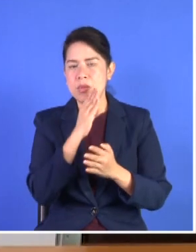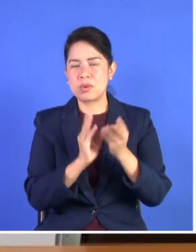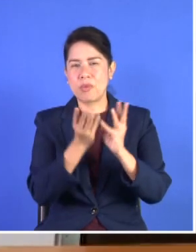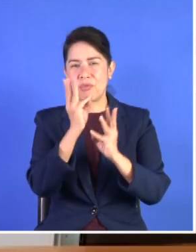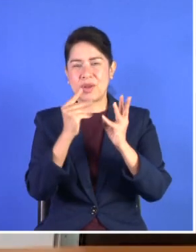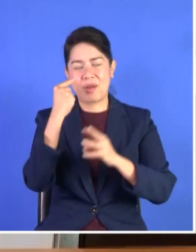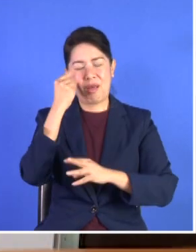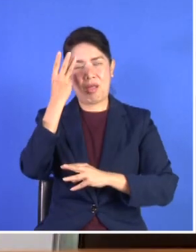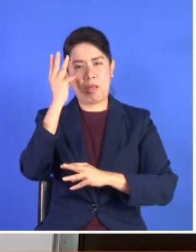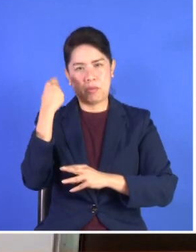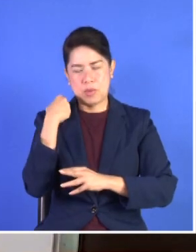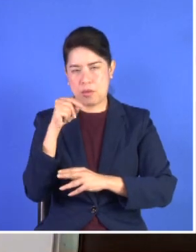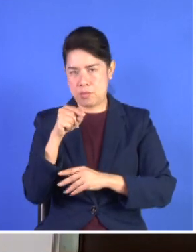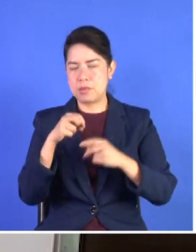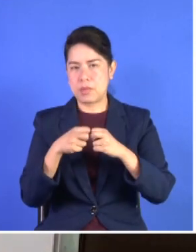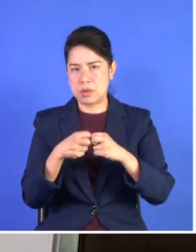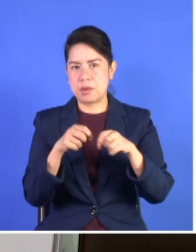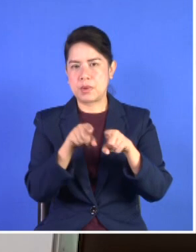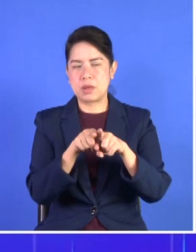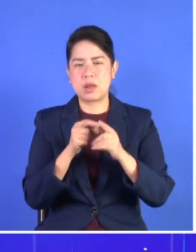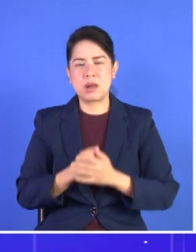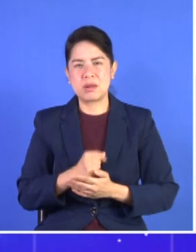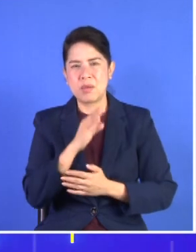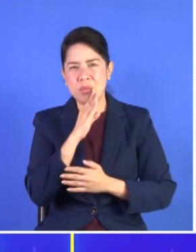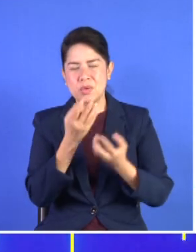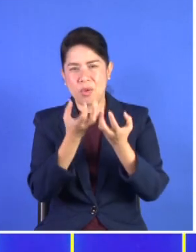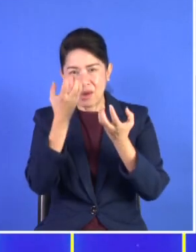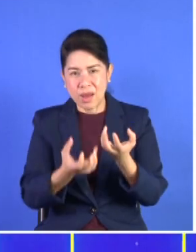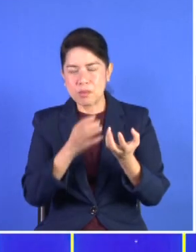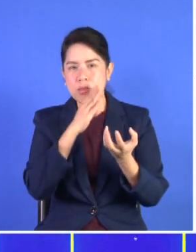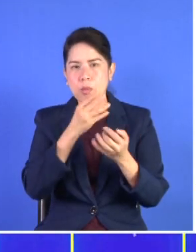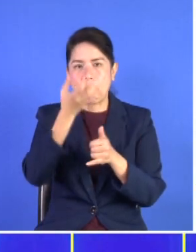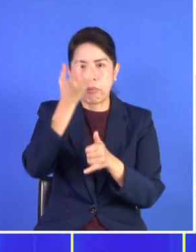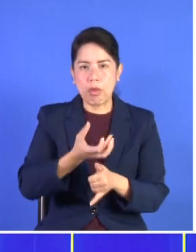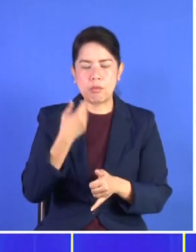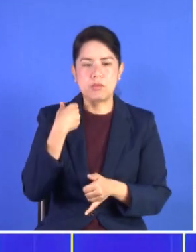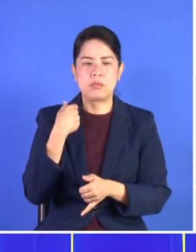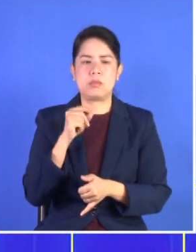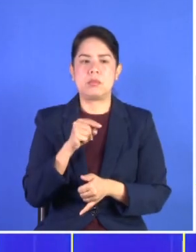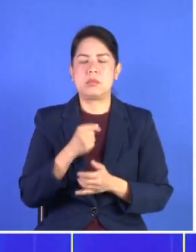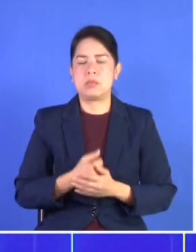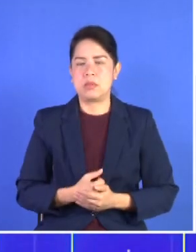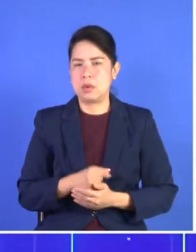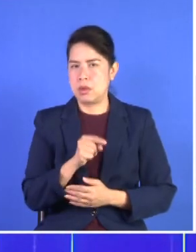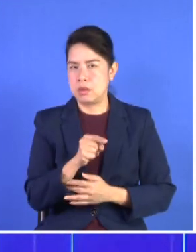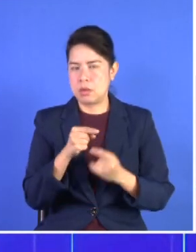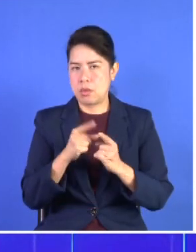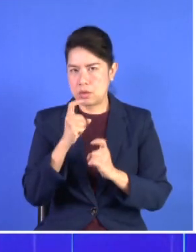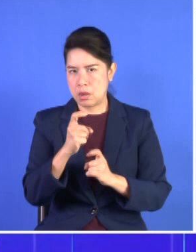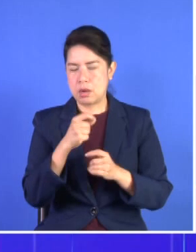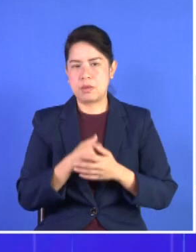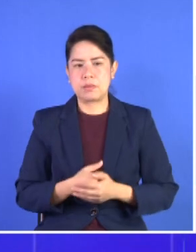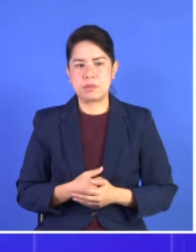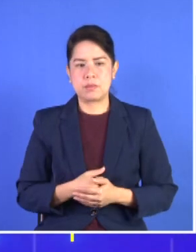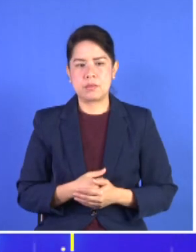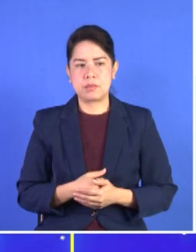าเนี่ยโอ้โหเป็นเรื่องเลยนะหรือถ้าเป็นก้อนที่มันใหญ่อะไรขึ้นมาหน่อยโดนหัวขี่มอเตอร์ไซค์ผ่านนี่ก็เป็นเรื่องเหมือนกันนะคะ มือแ